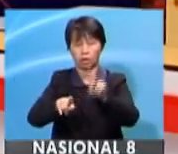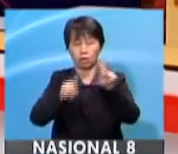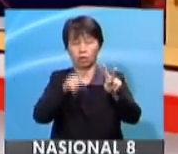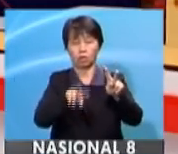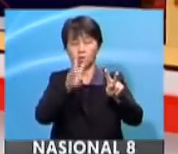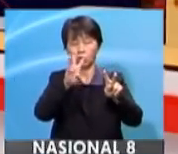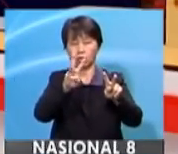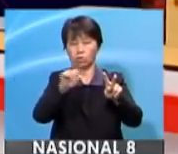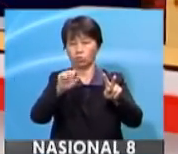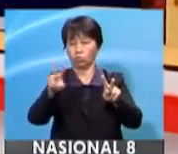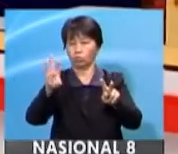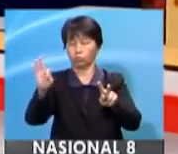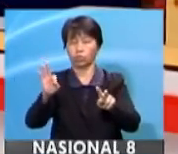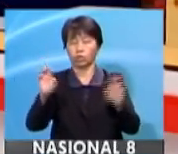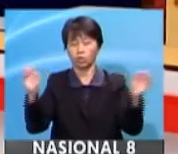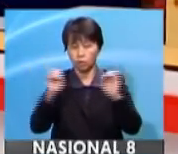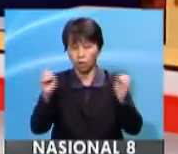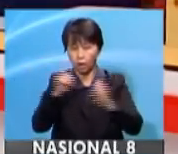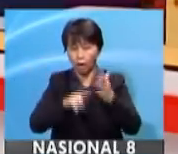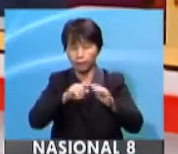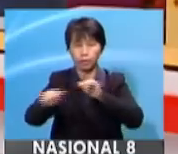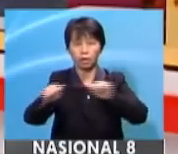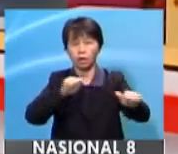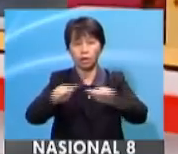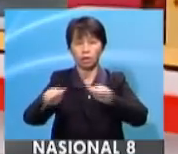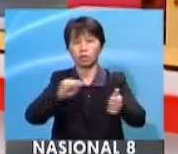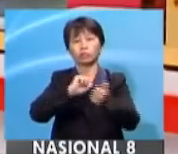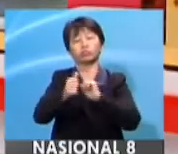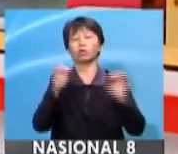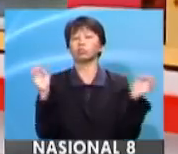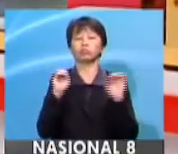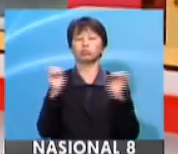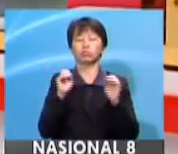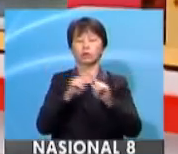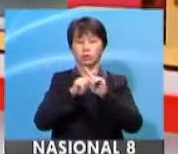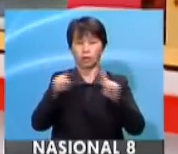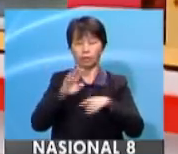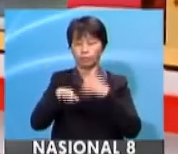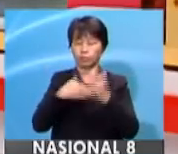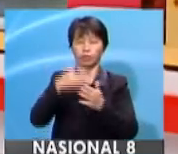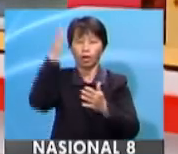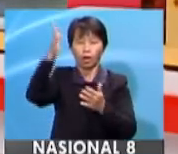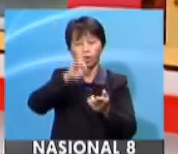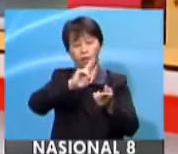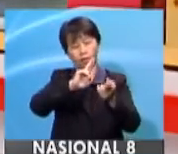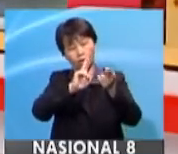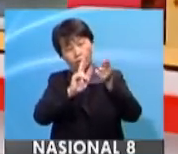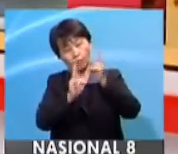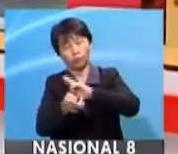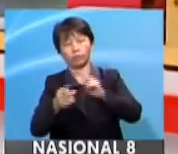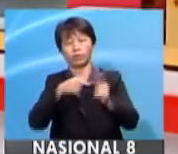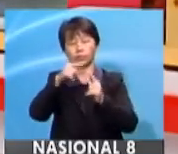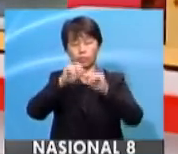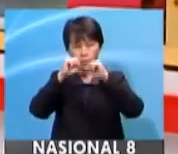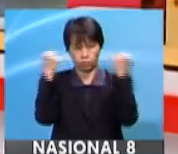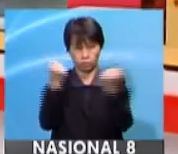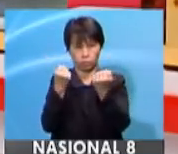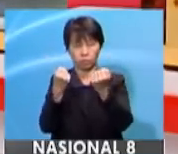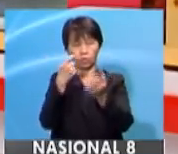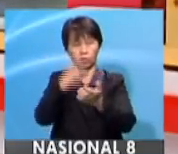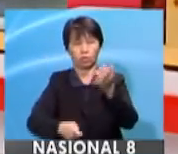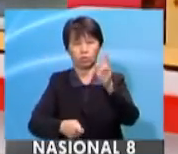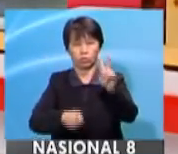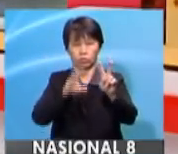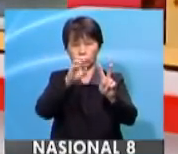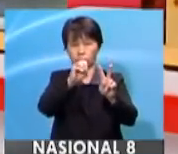2009 itu menyebabkan tiada sebarang aktiviti sukan dapat dilangsungkan Namun semua itu akan berubah apabila stadium bernilai 290